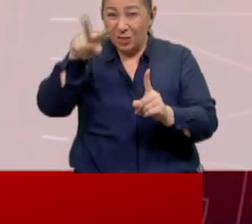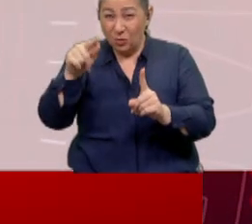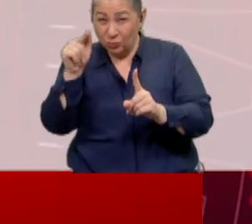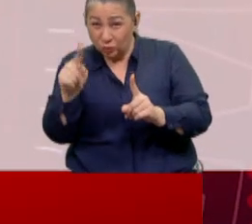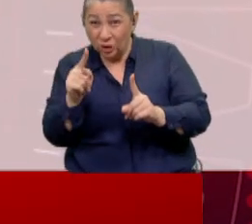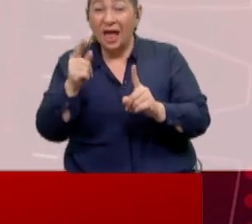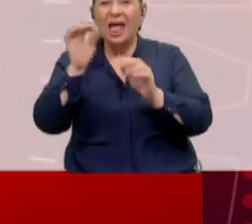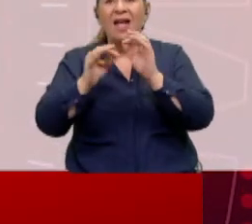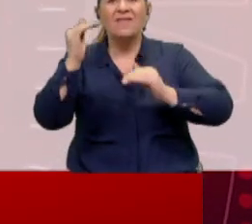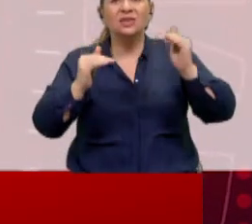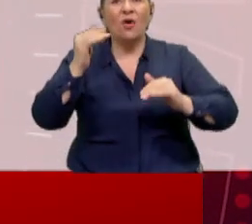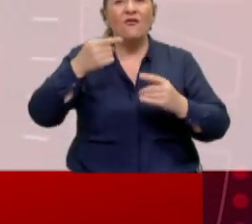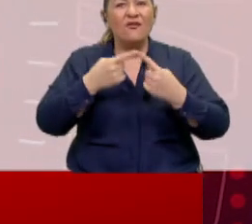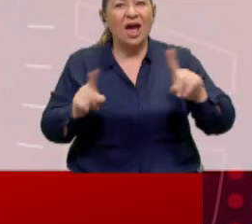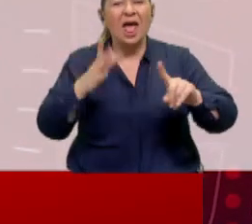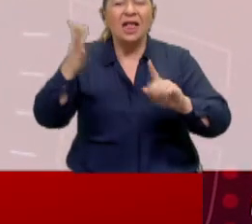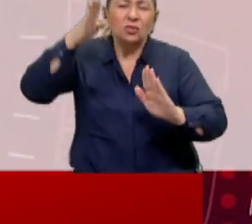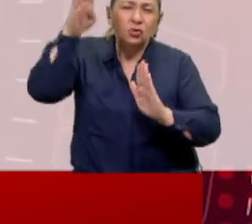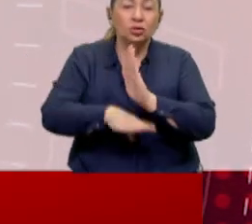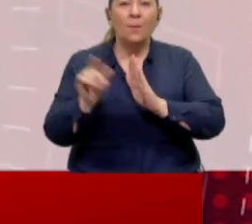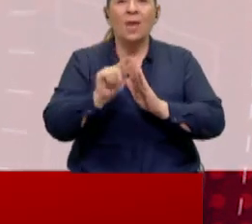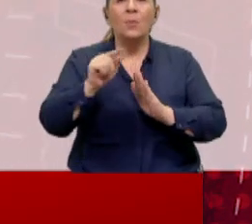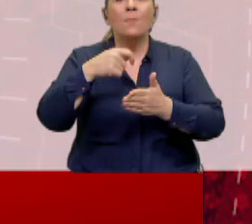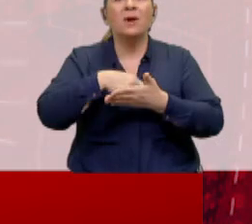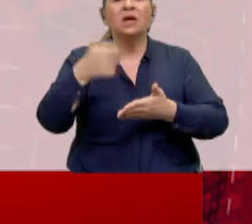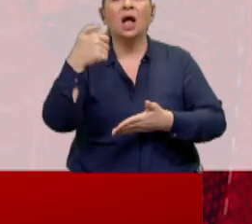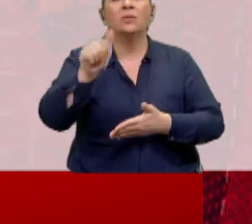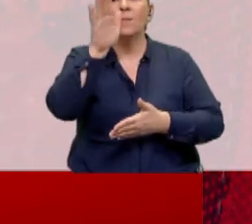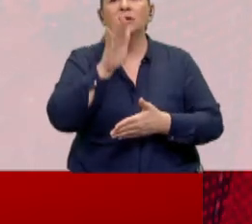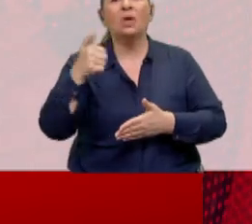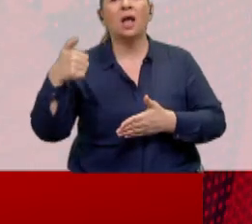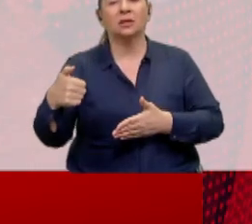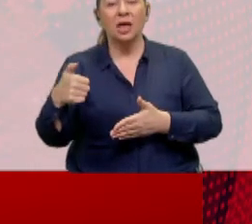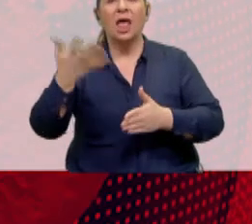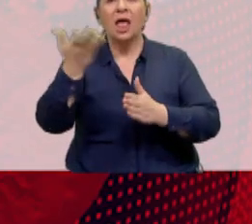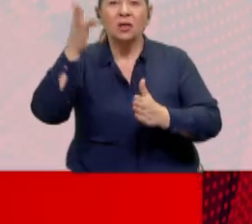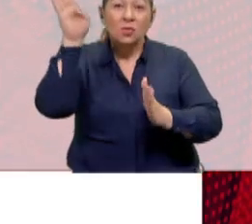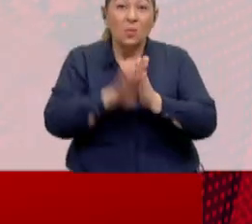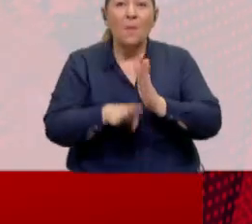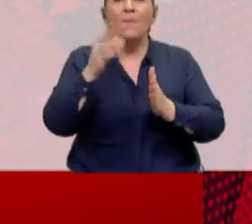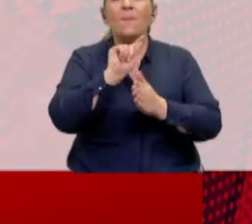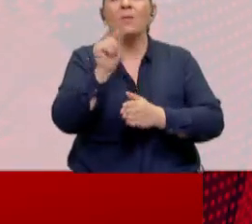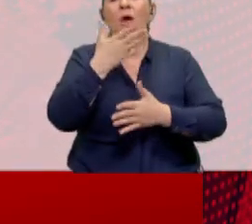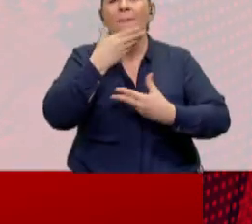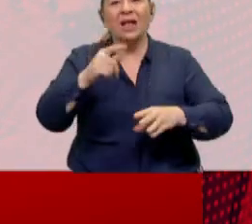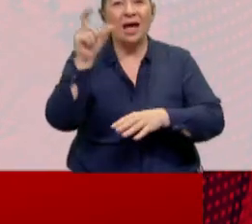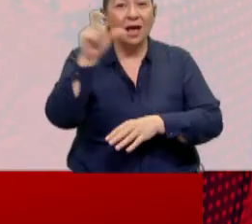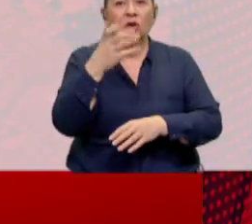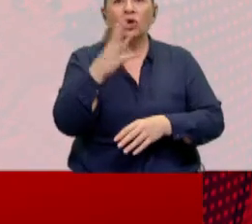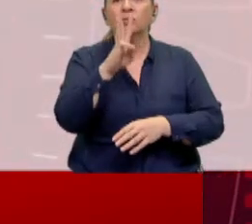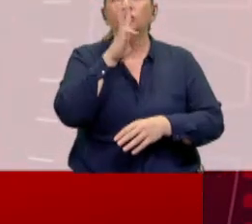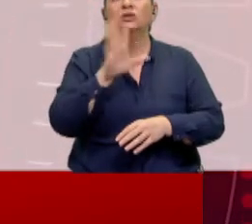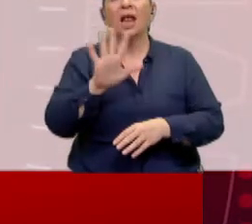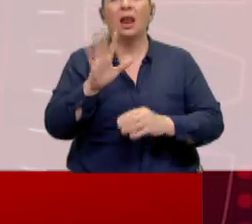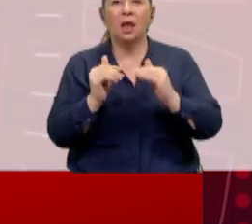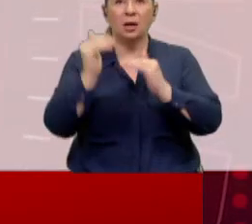22,5'luk enflasyon farkıyla en düşük memur maaşı 6506 liraya, en düşük memur emekli aylığı 4350